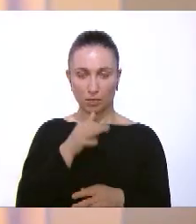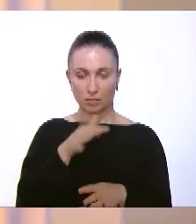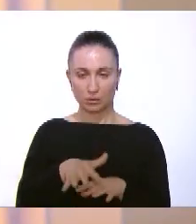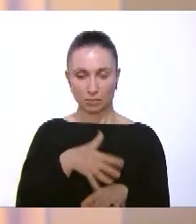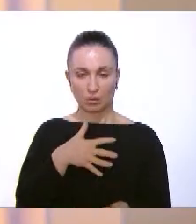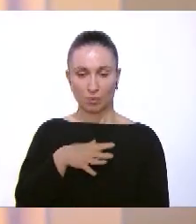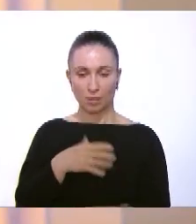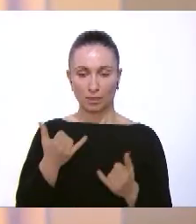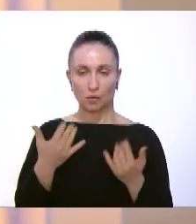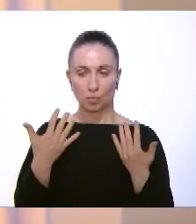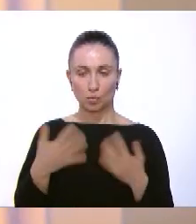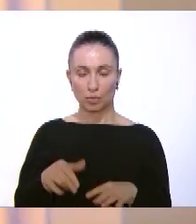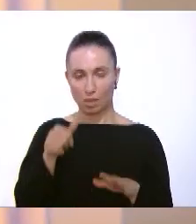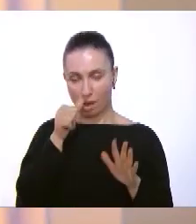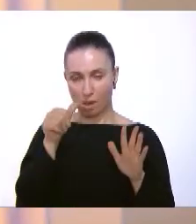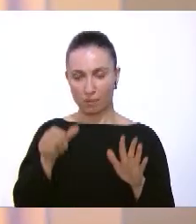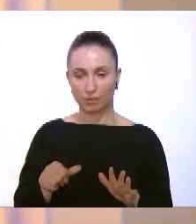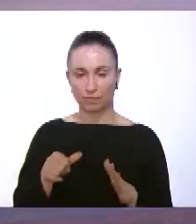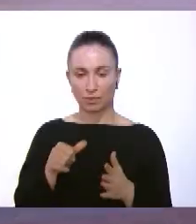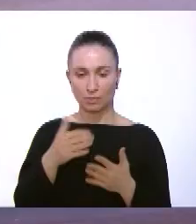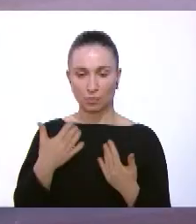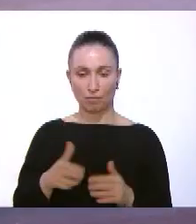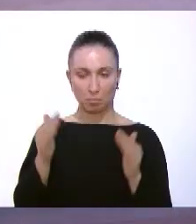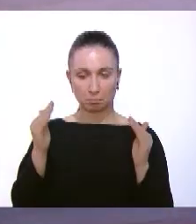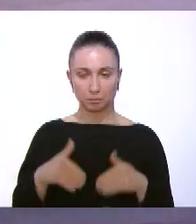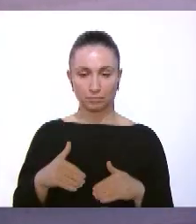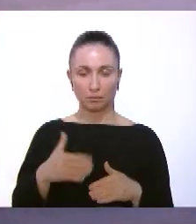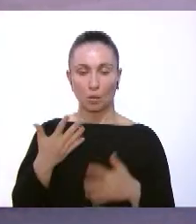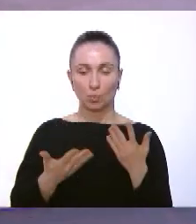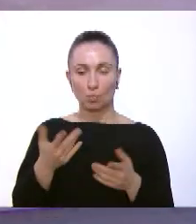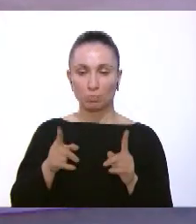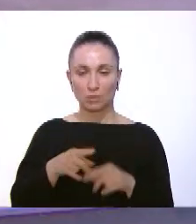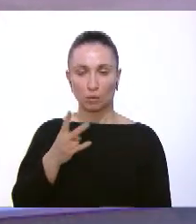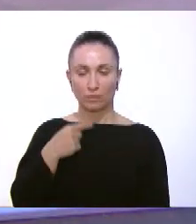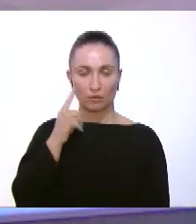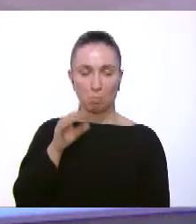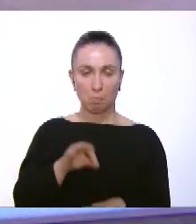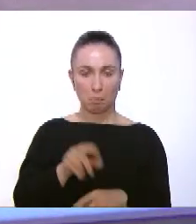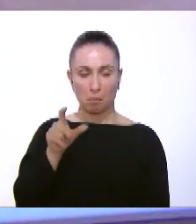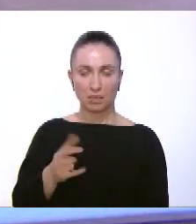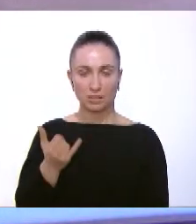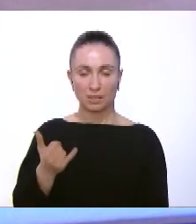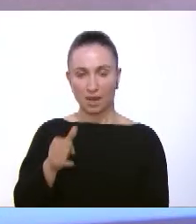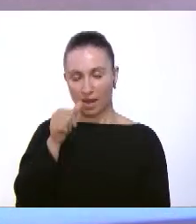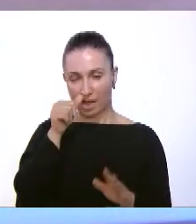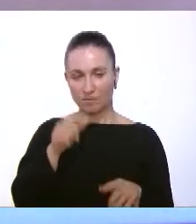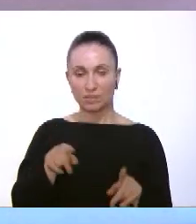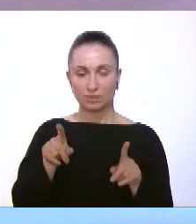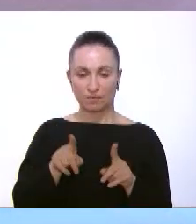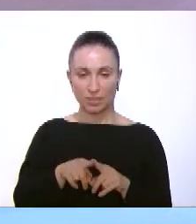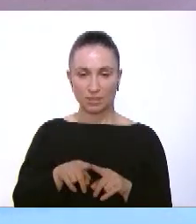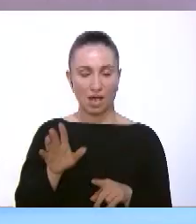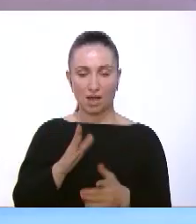გრძელდებოდა, დღეს 6 თვემდეა დაყვანილი. თუმცა უნდა ვთქვათ, რომ პაციენტისათვის 6 თვეც არ